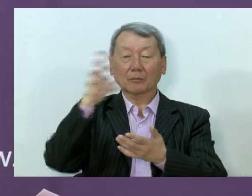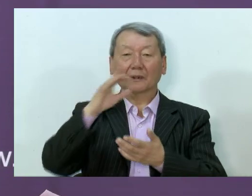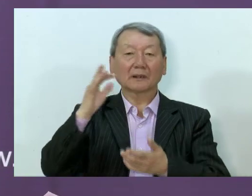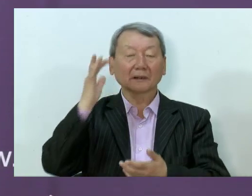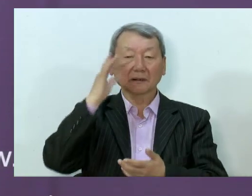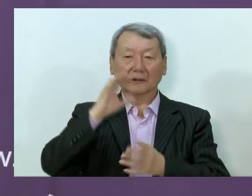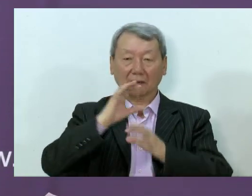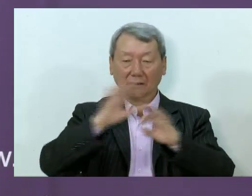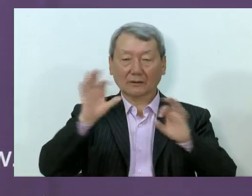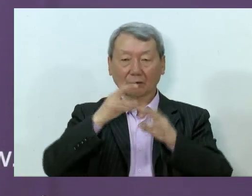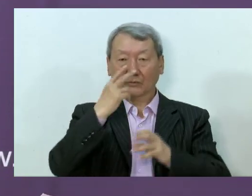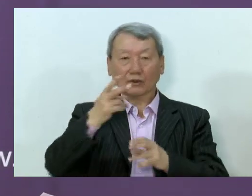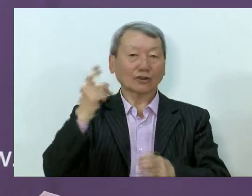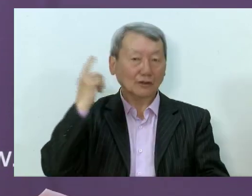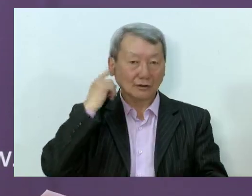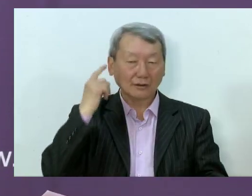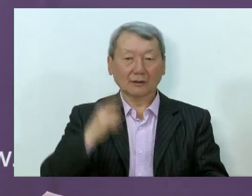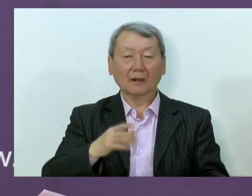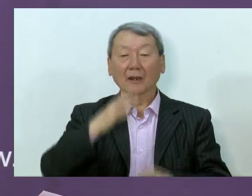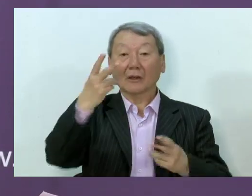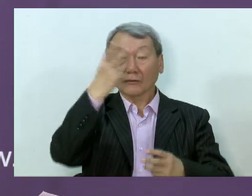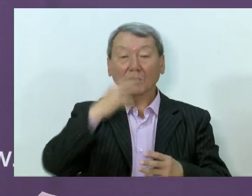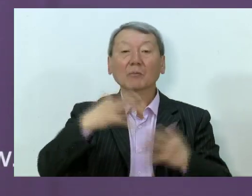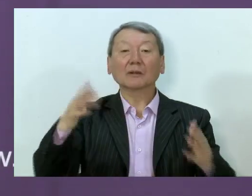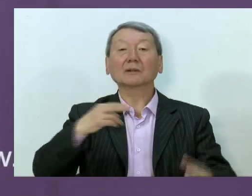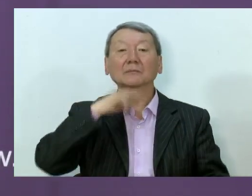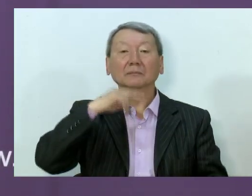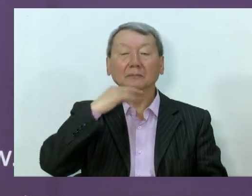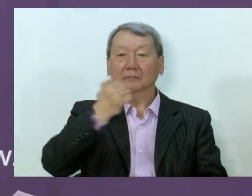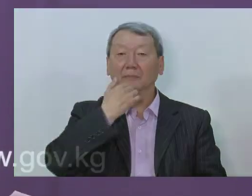такого ракеты миндовга rupaladins dark gun бронзовая в черных мото